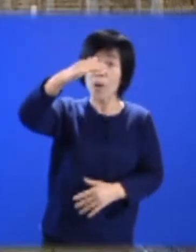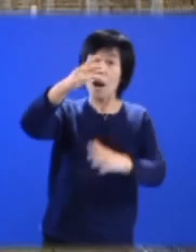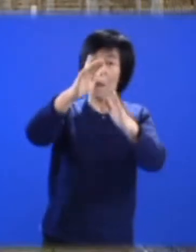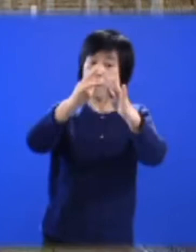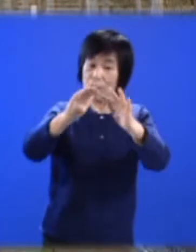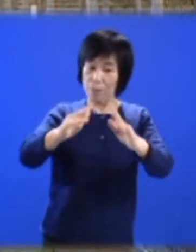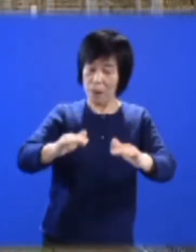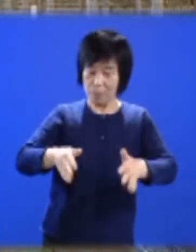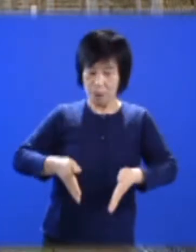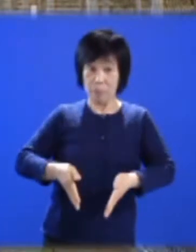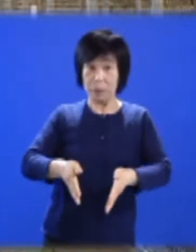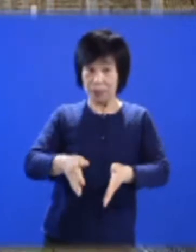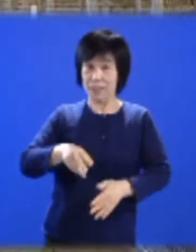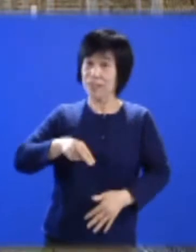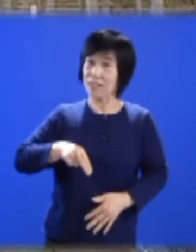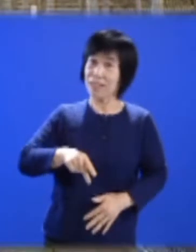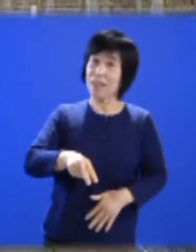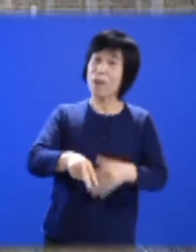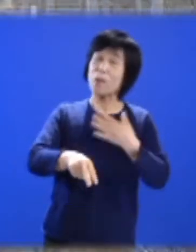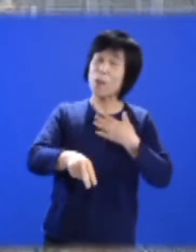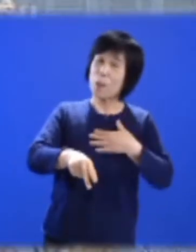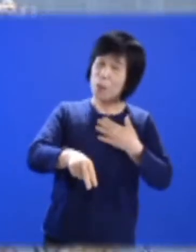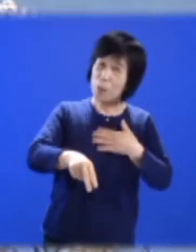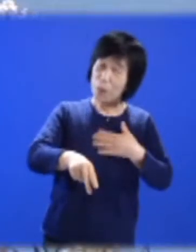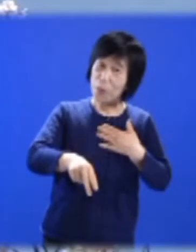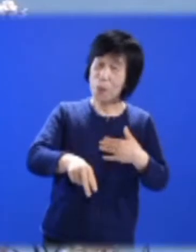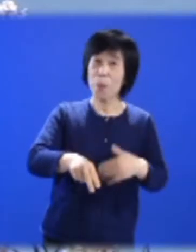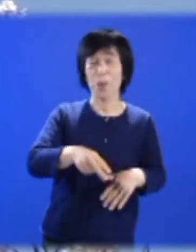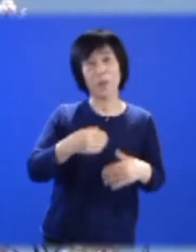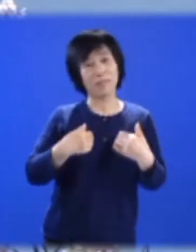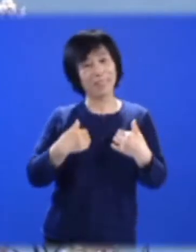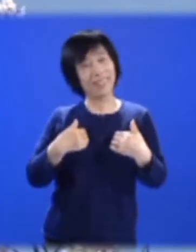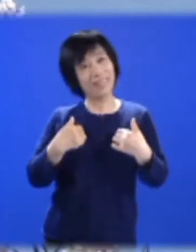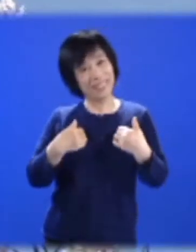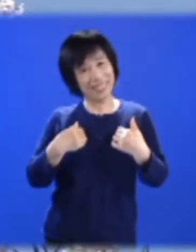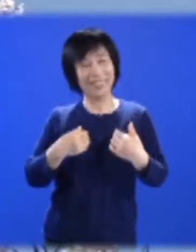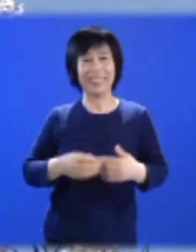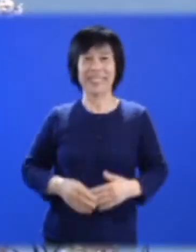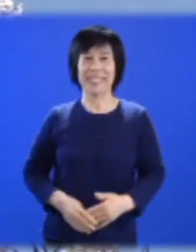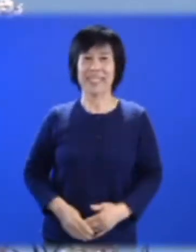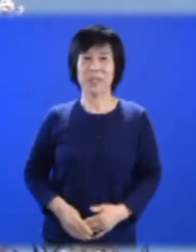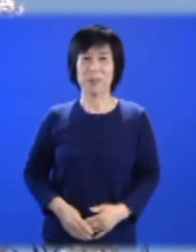桜の花が舞い落ちる下を散策できるんですよ。